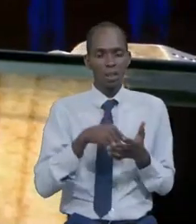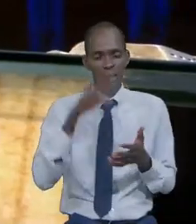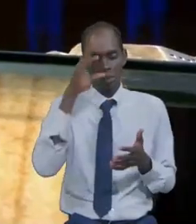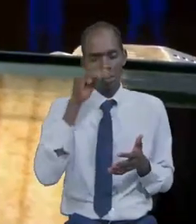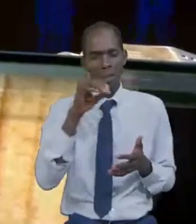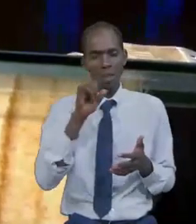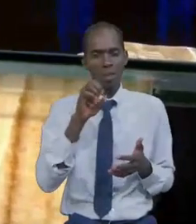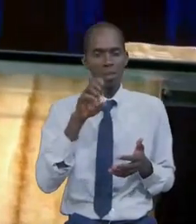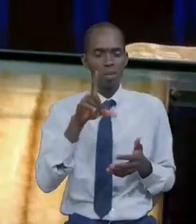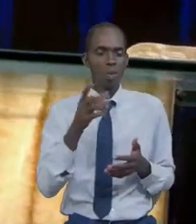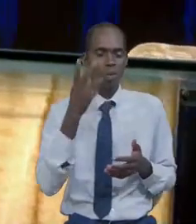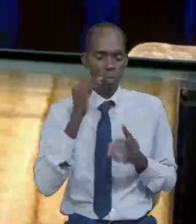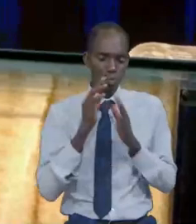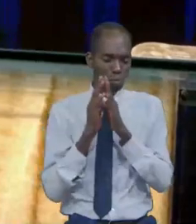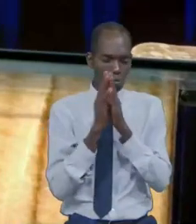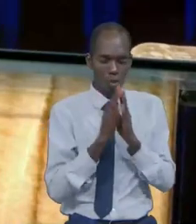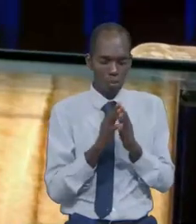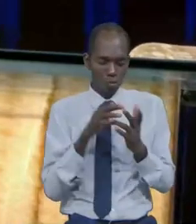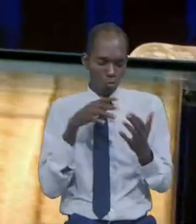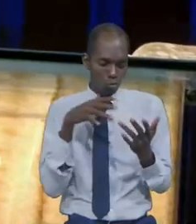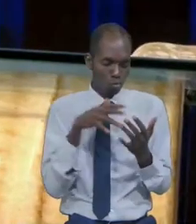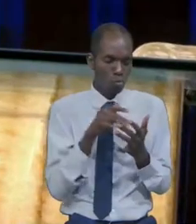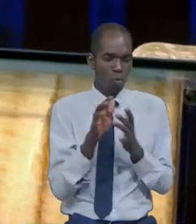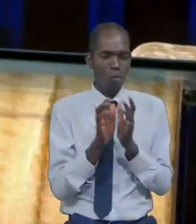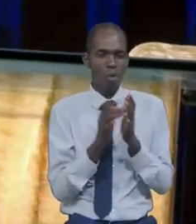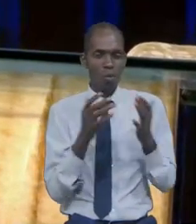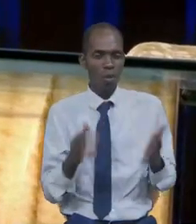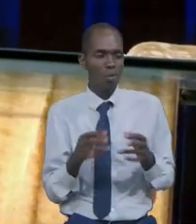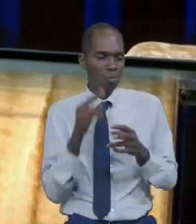il étudiait les Écritures. Il regardait